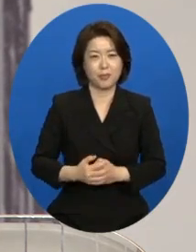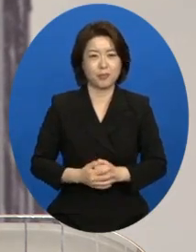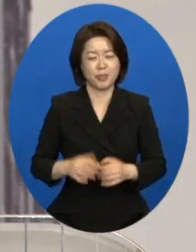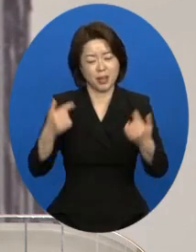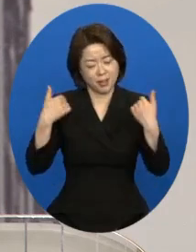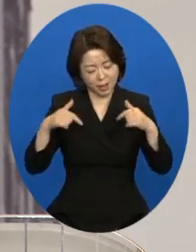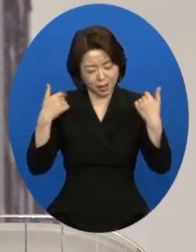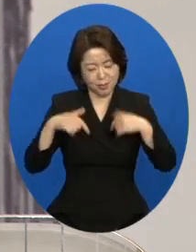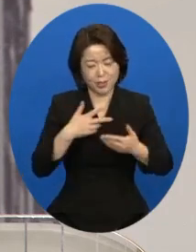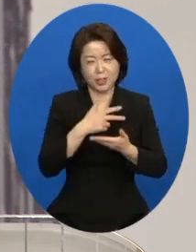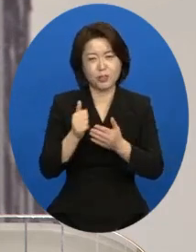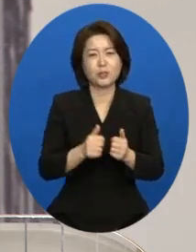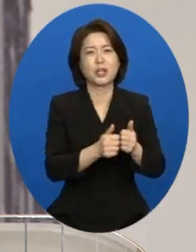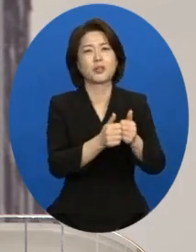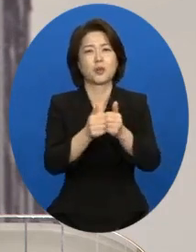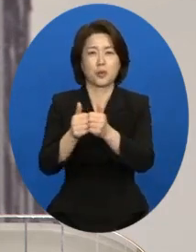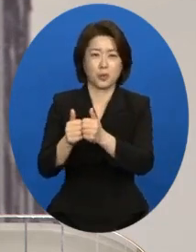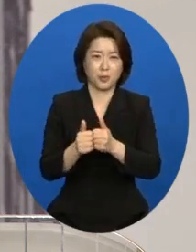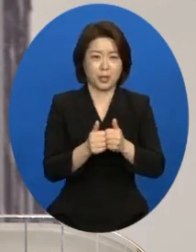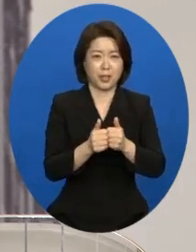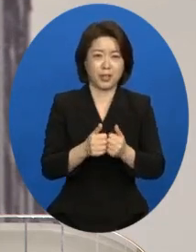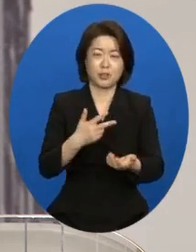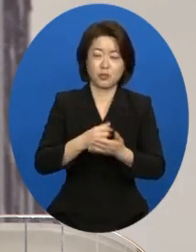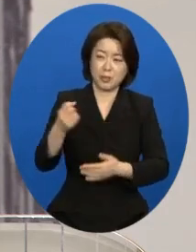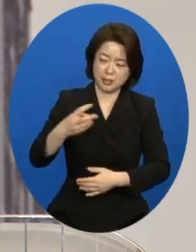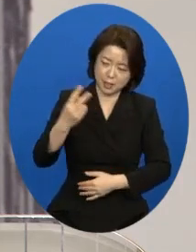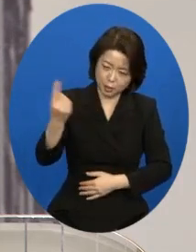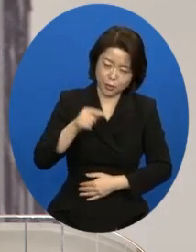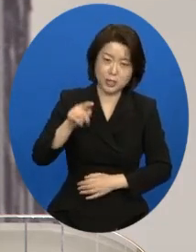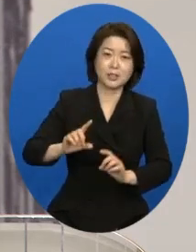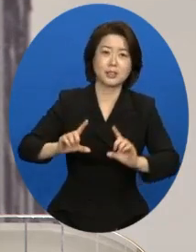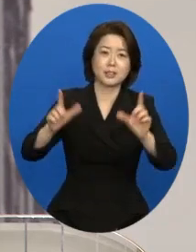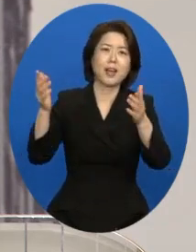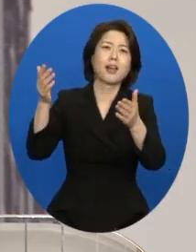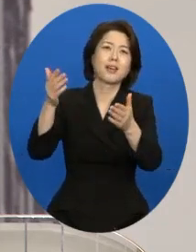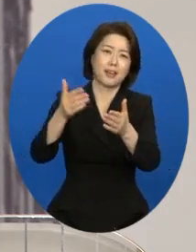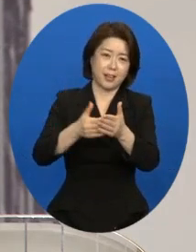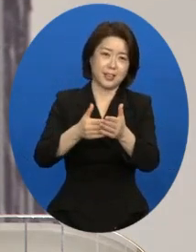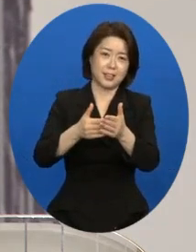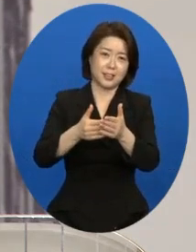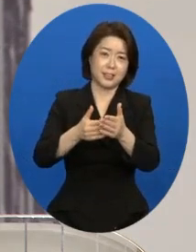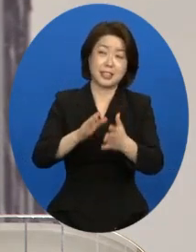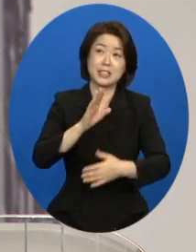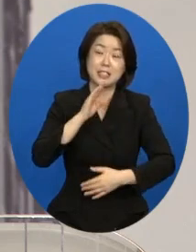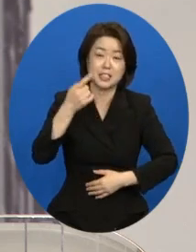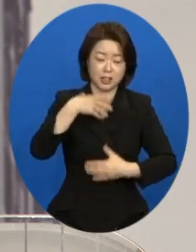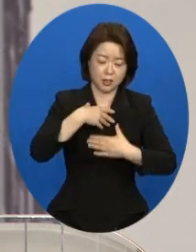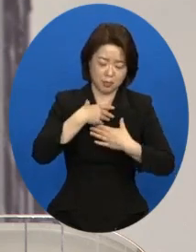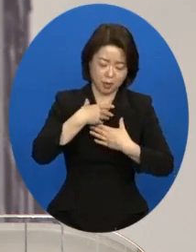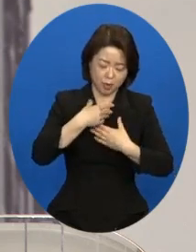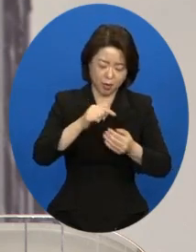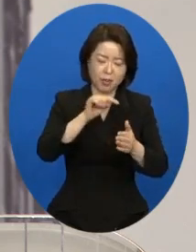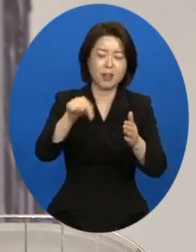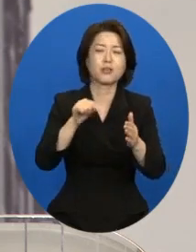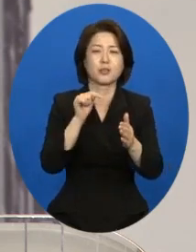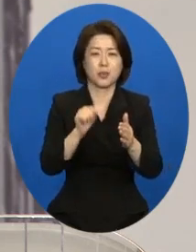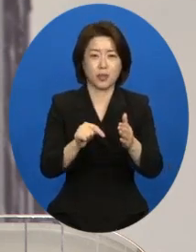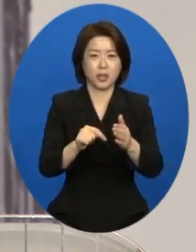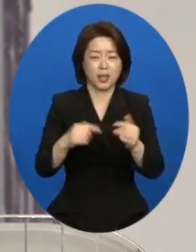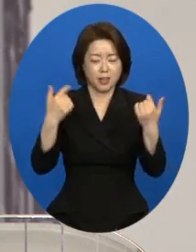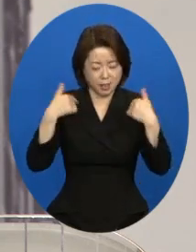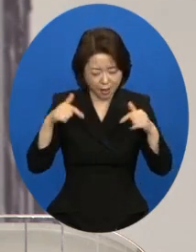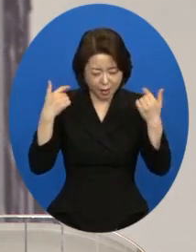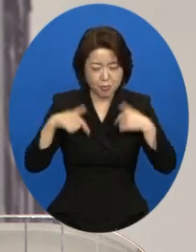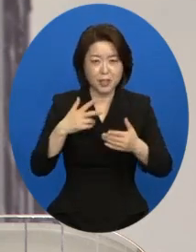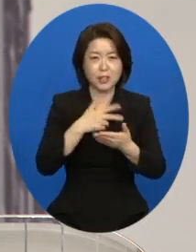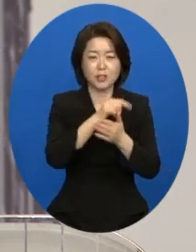날마다 주님과 동행하여서 주님이 다시 오시는 그날까지 진정한 그 평강 가운데 날마다